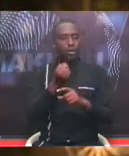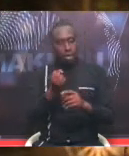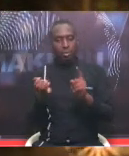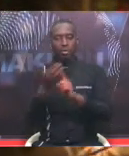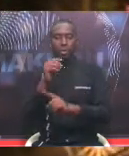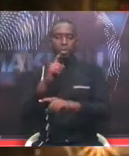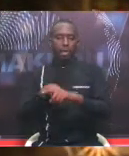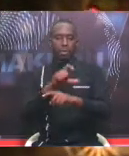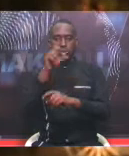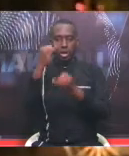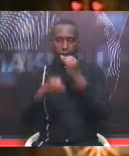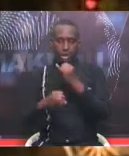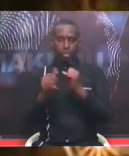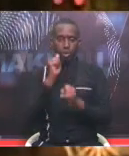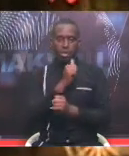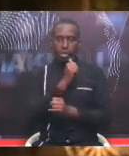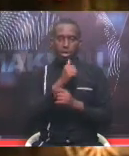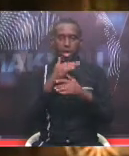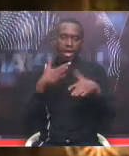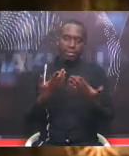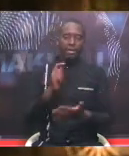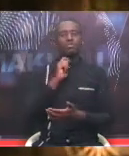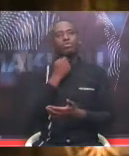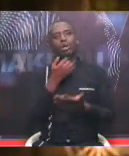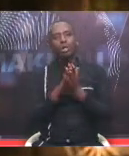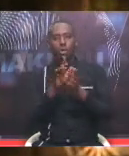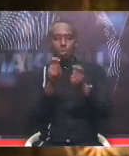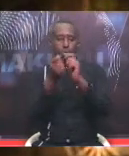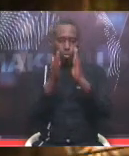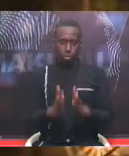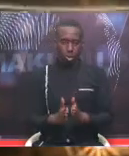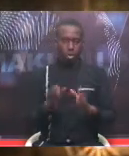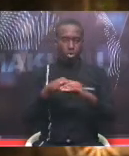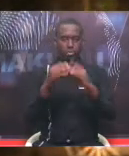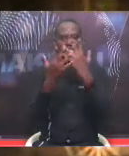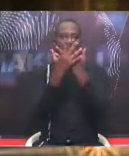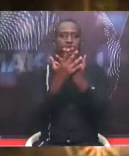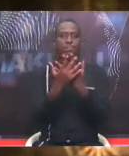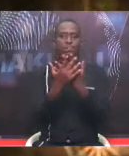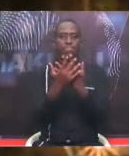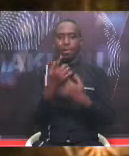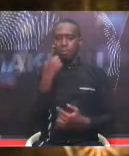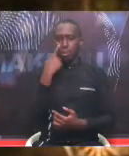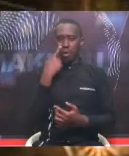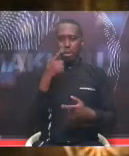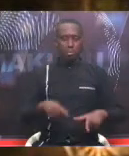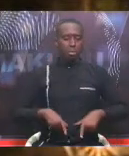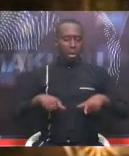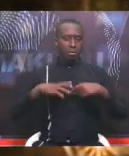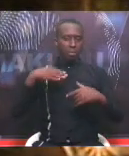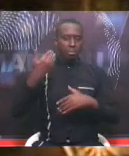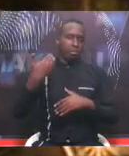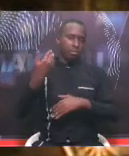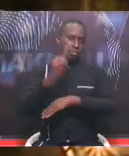weekend ubundi imfungwa cyangwa se umugororwa uri muri gereza mubana mu buzima bwabo bwa buri